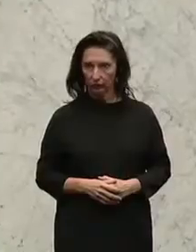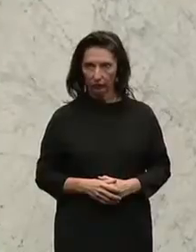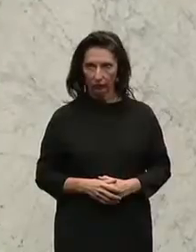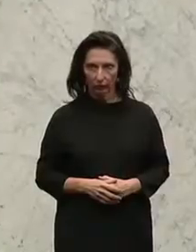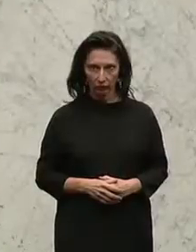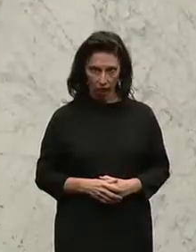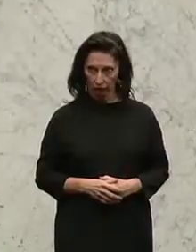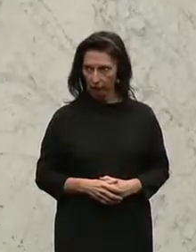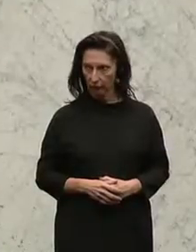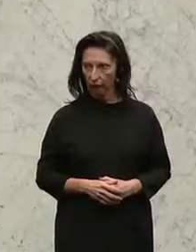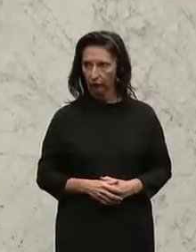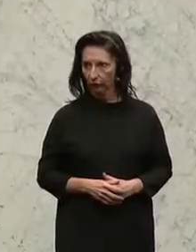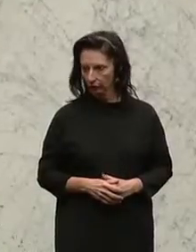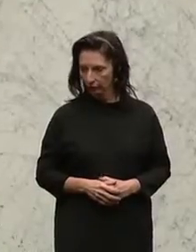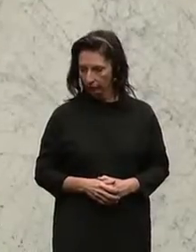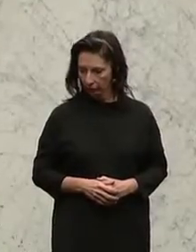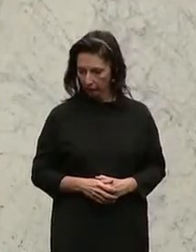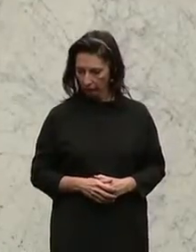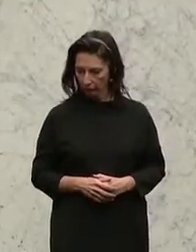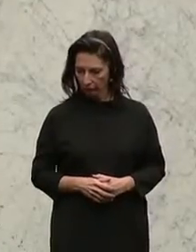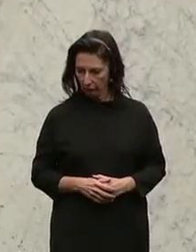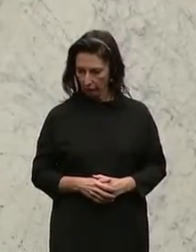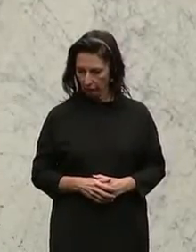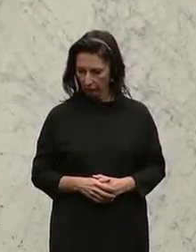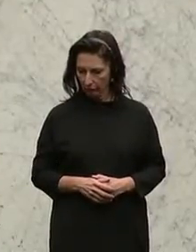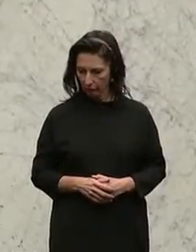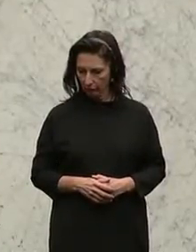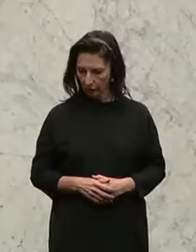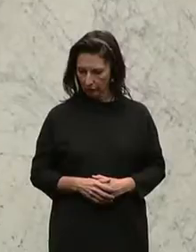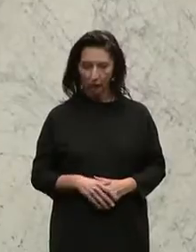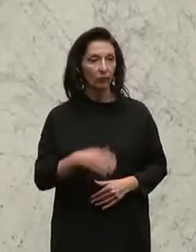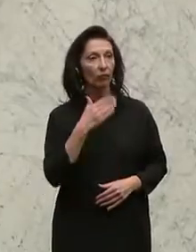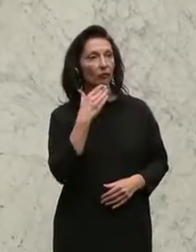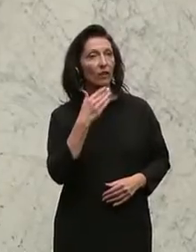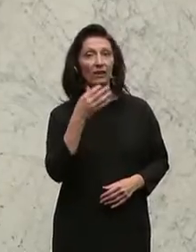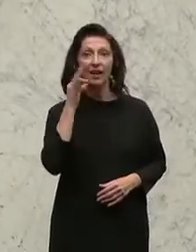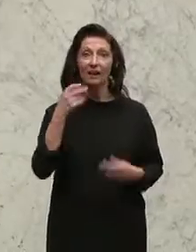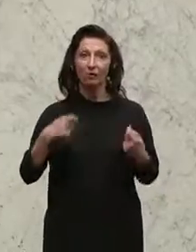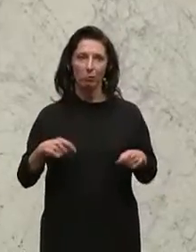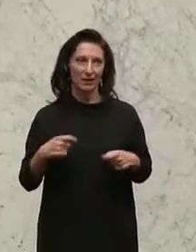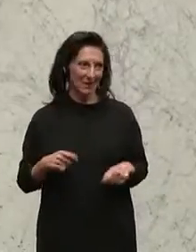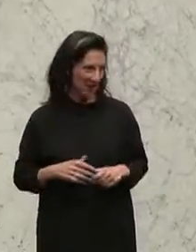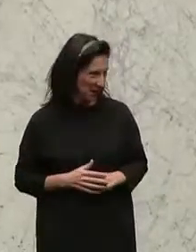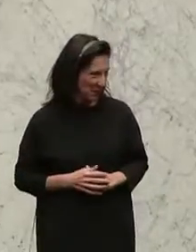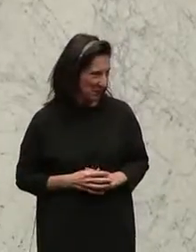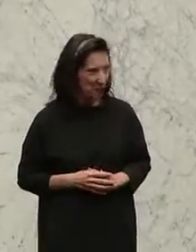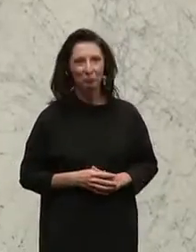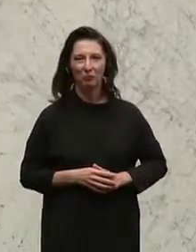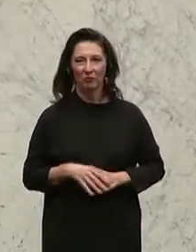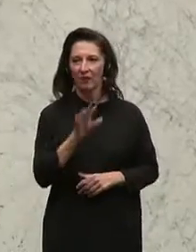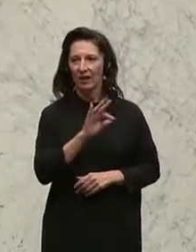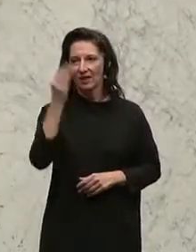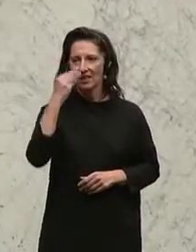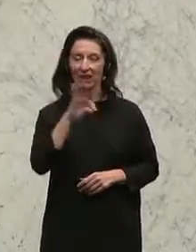Johannes Hübner, Sprecher für Außenpolitik und Europa der FPÖ. Danke, Frau Präsidentin. Sehr geehrte Kollegen und